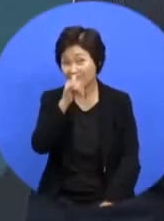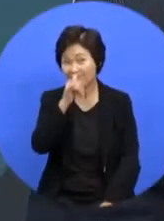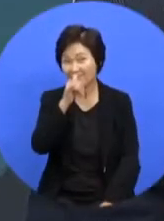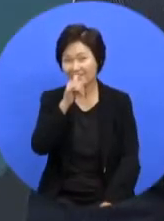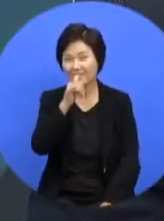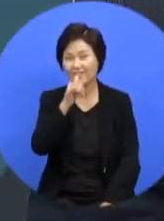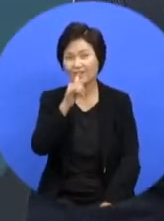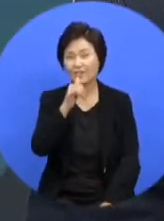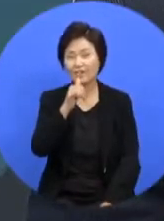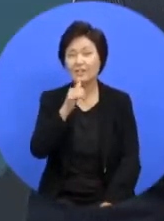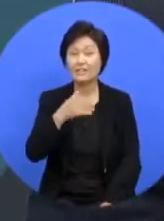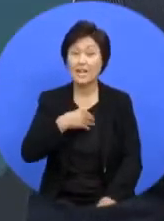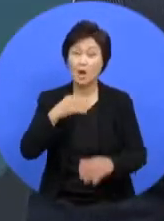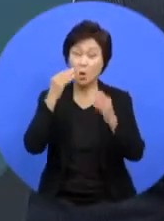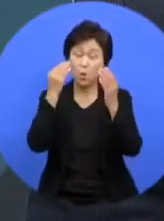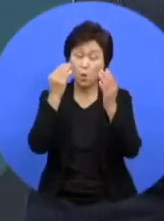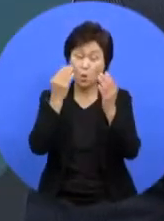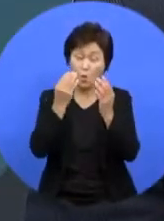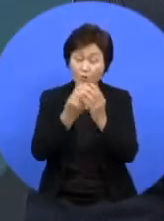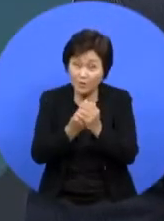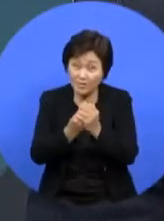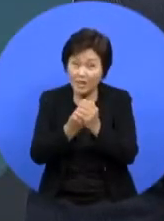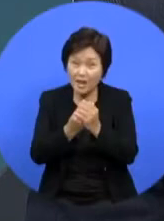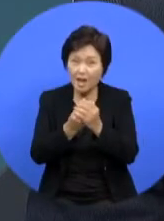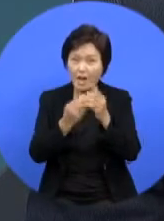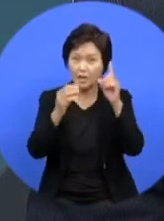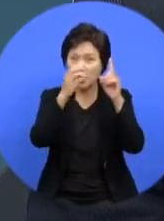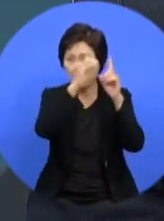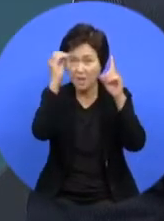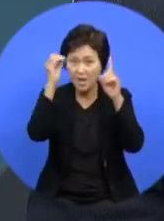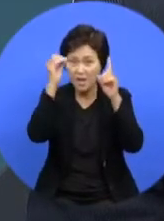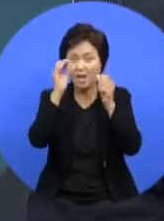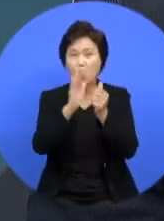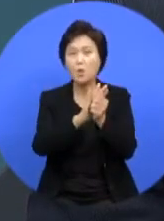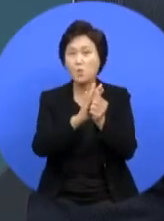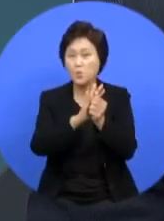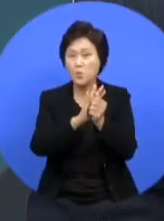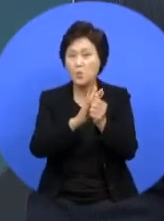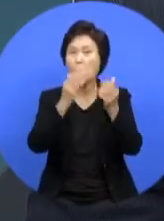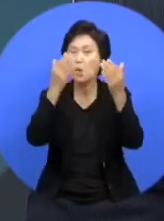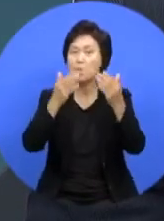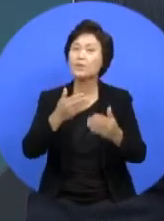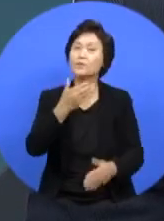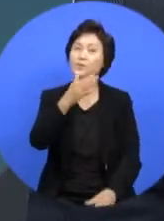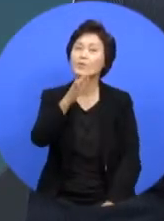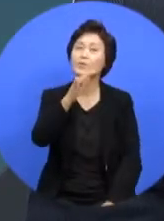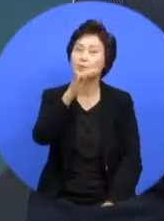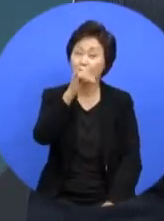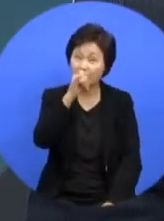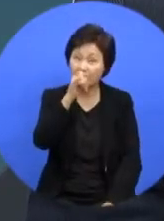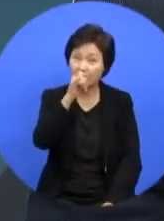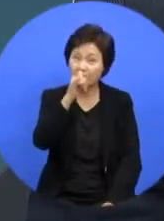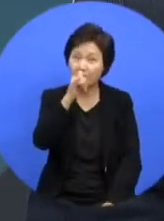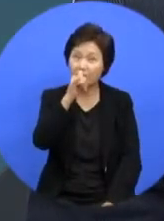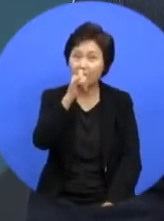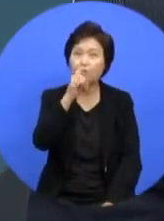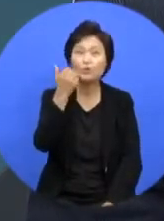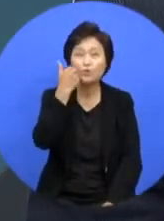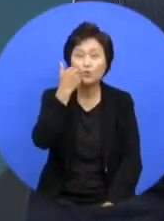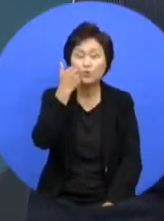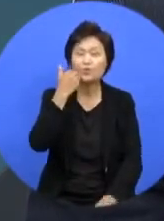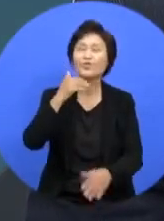제가 온전하게 위로를 받을 수 있고 또 제가 가장 나다워질 수 있는 그런 분이 하나님이지